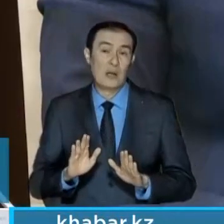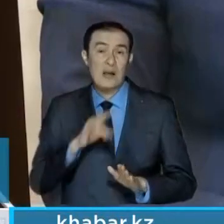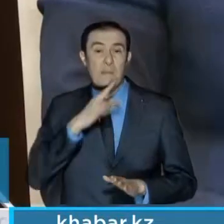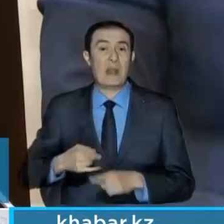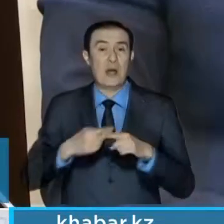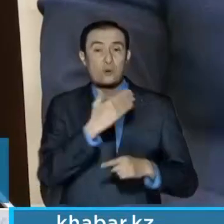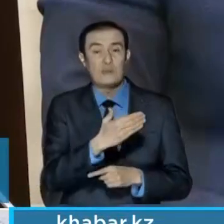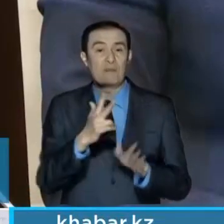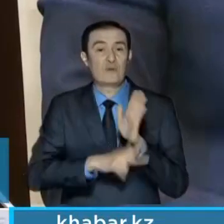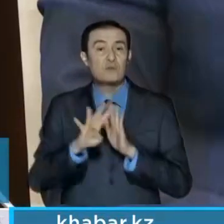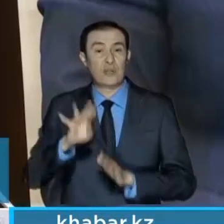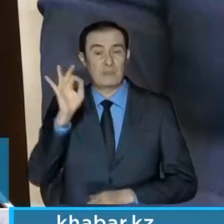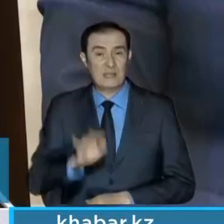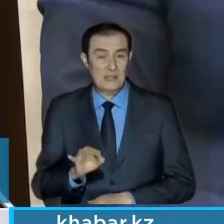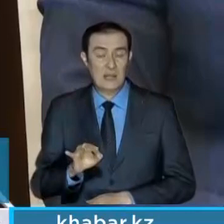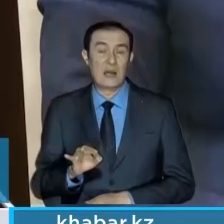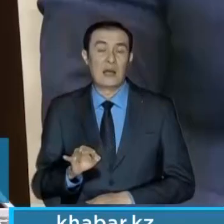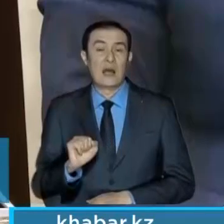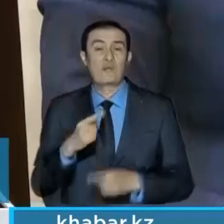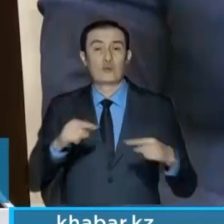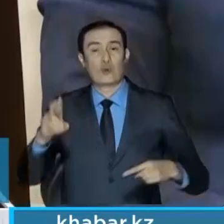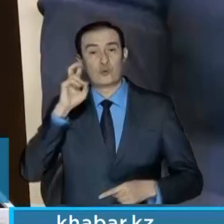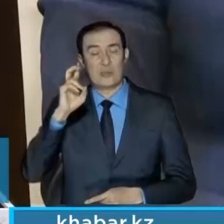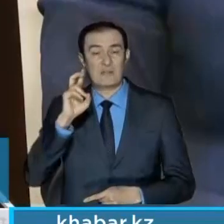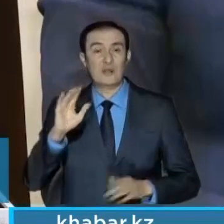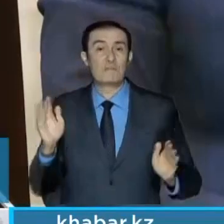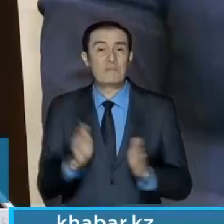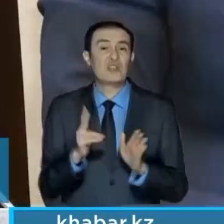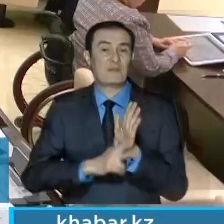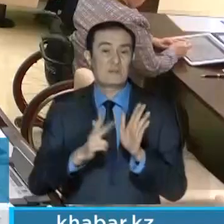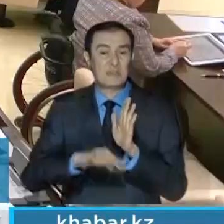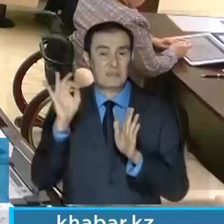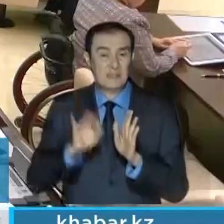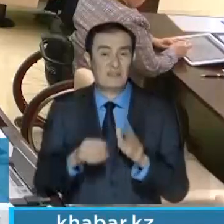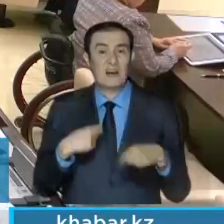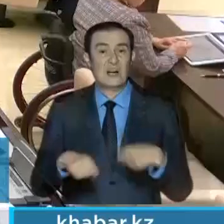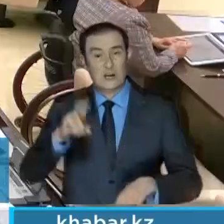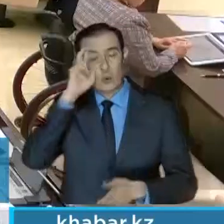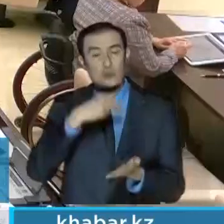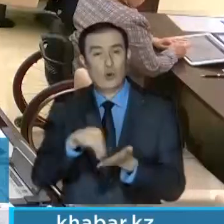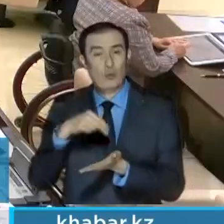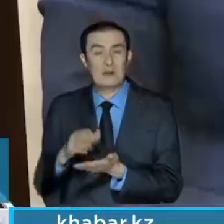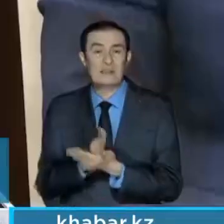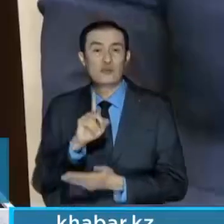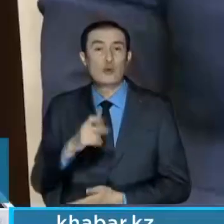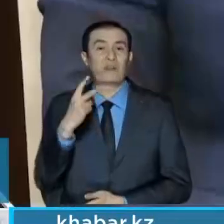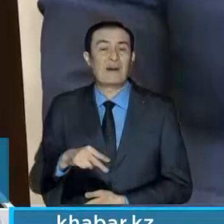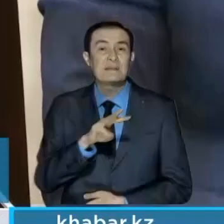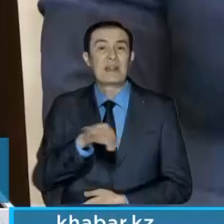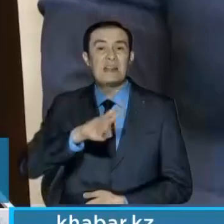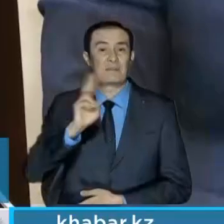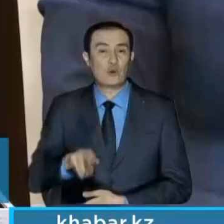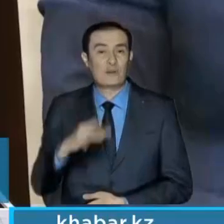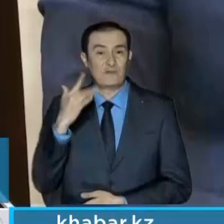Белоруссии порядка 84 в других странах менее 80% рынок госзакупок составляет 120 млрд